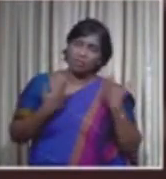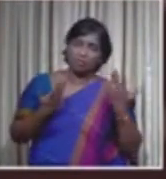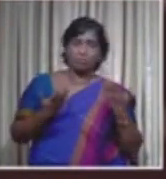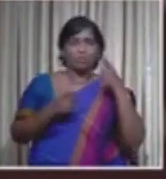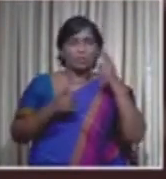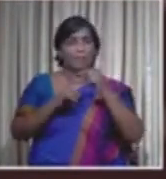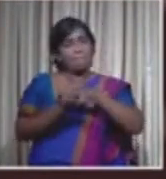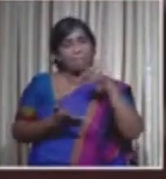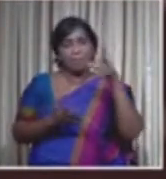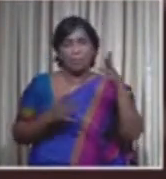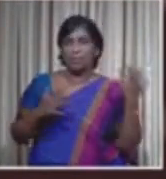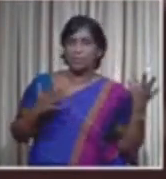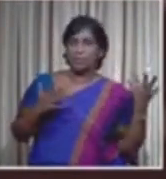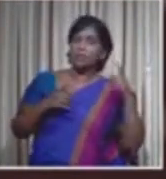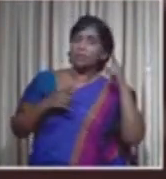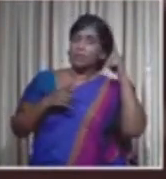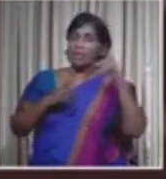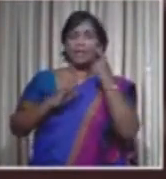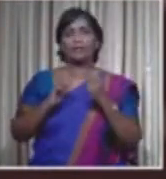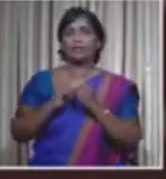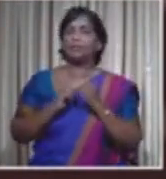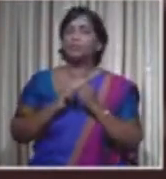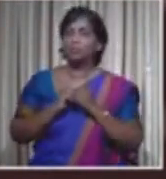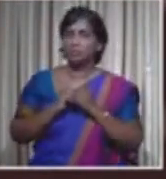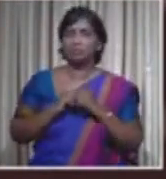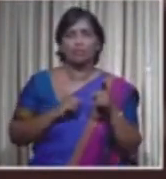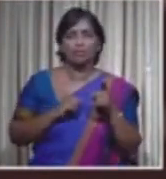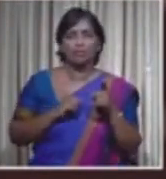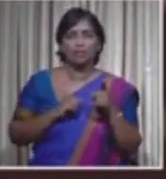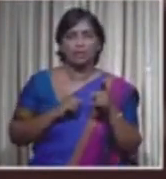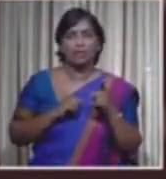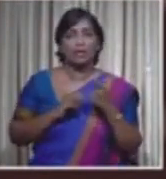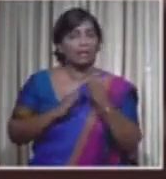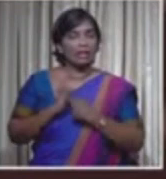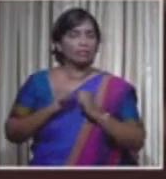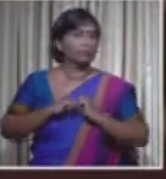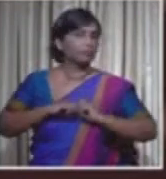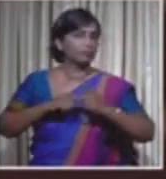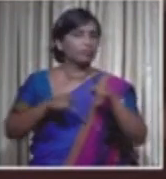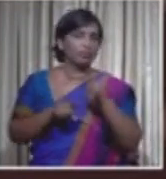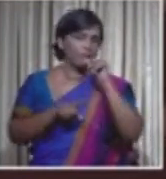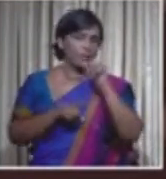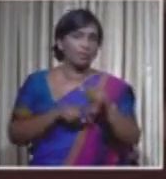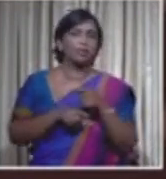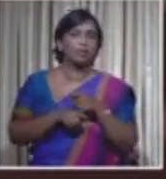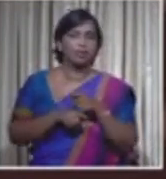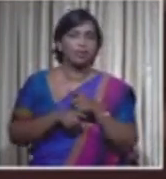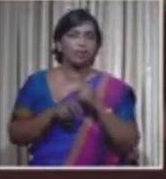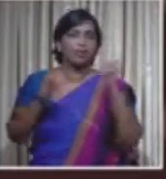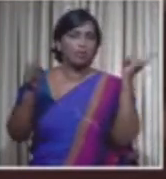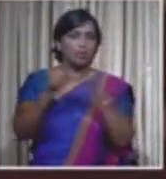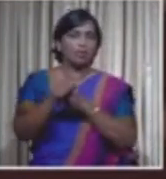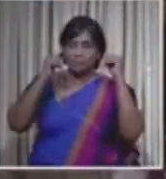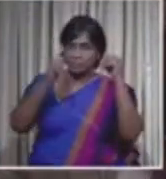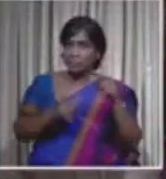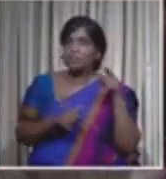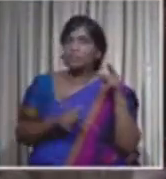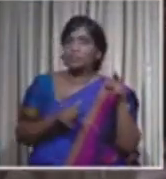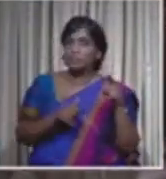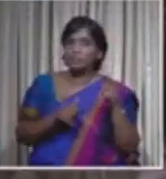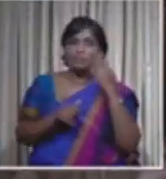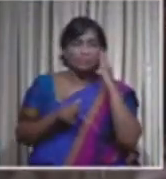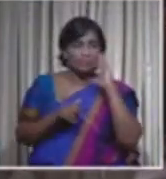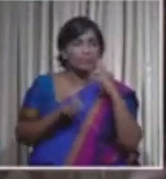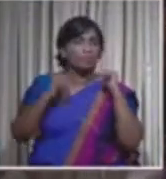පුළුවන්, රාජ්‍ය සභාව වෙන්න පුළුවන්. ඔවුන්ට නීති අනුකූලව අනිවාර්යයෙන්ම නීතිය ක්‍රියාත්මක කරන මේක ඇත්තටම මිනිමරුමක් හැටියටයි මම නම් දකින්නේ.